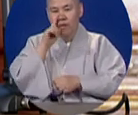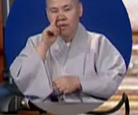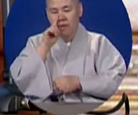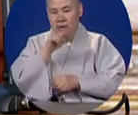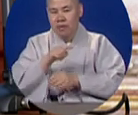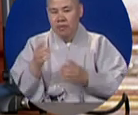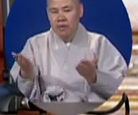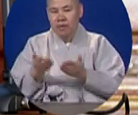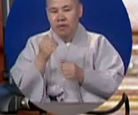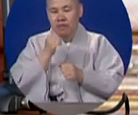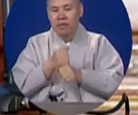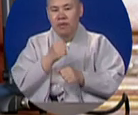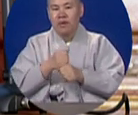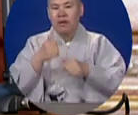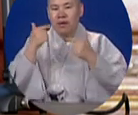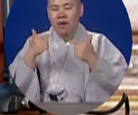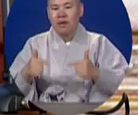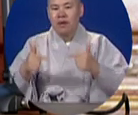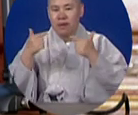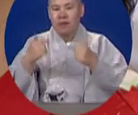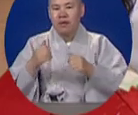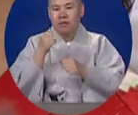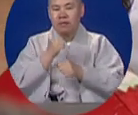항상 만들어요